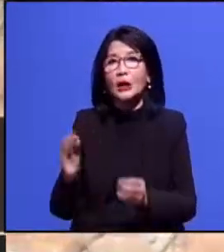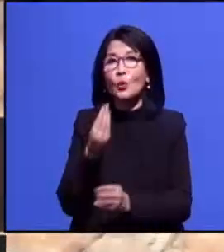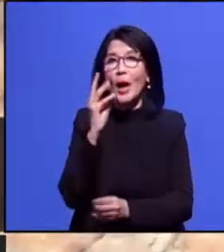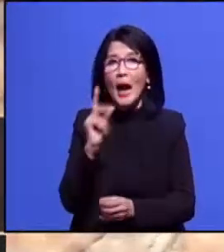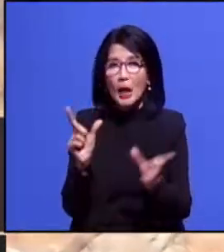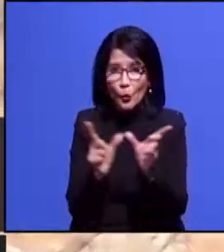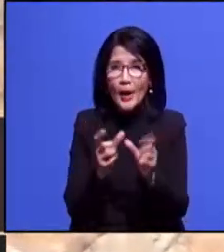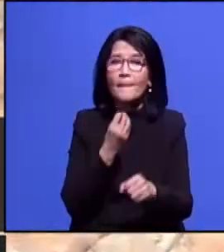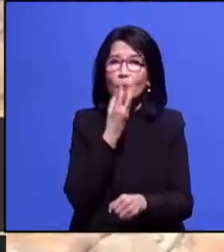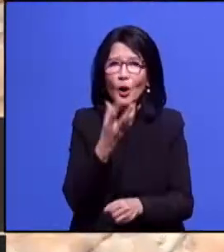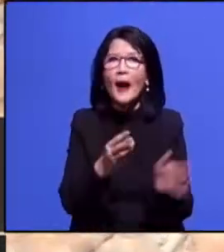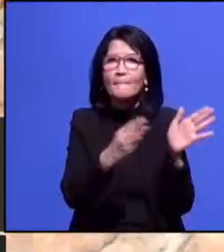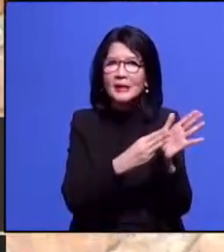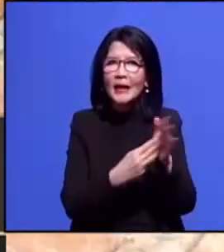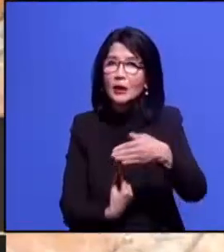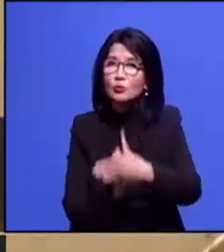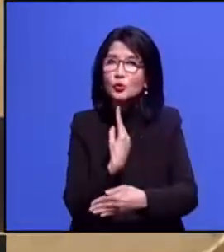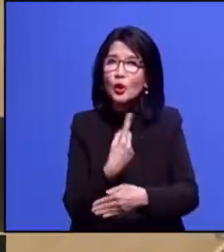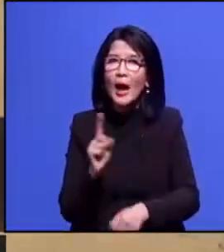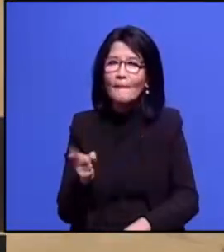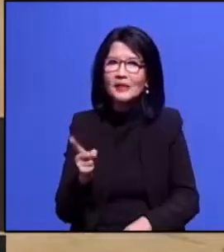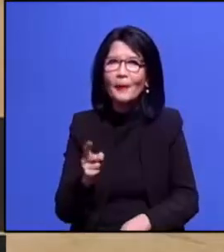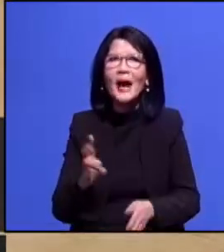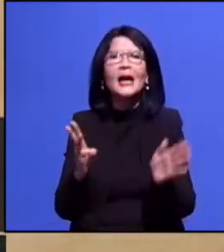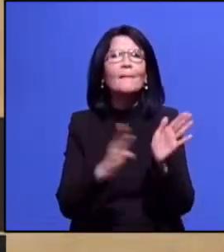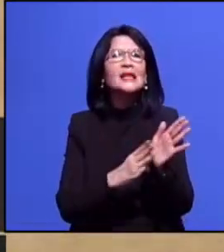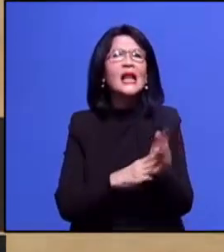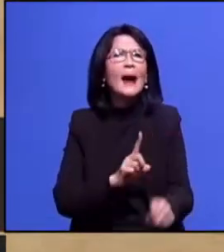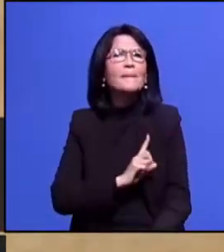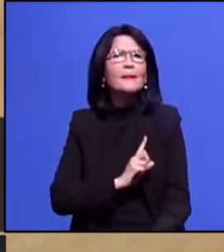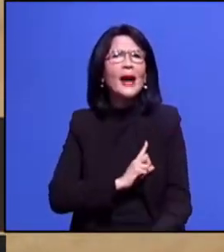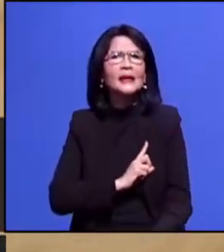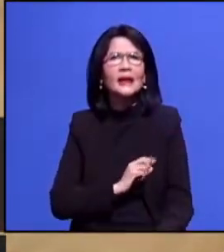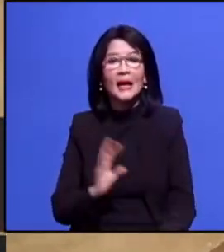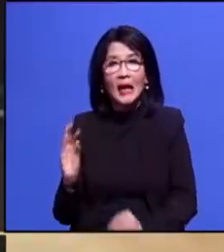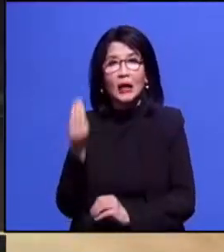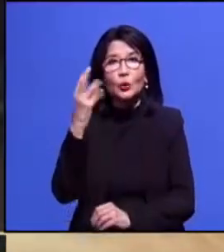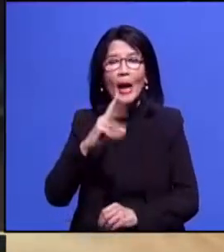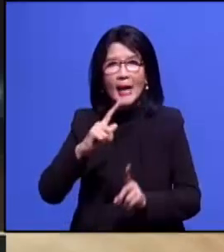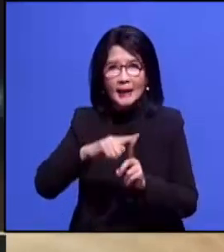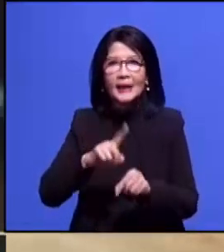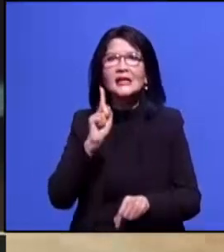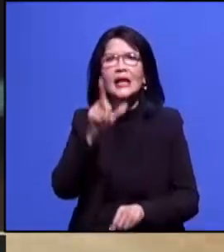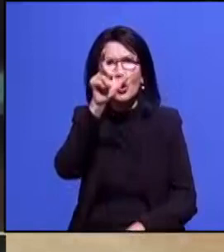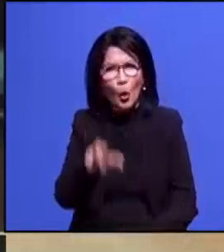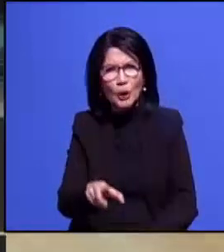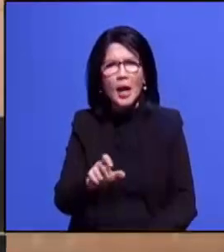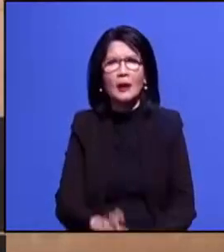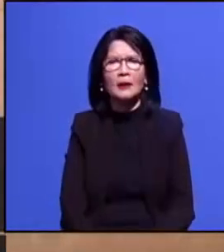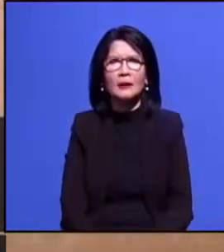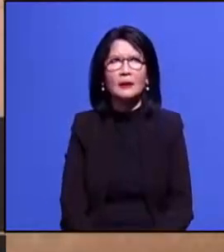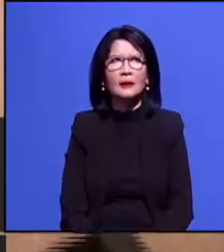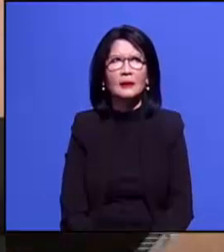menyebut polemik ini muncul karena ada permasalahan pribadi antara ketua RT dengan salah satu warga Hai